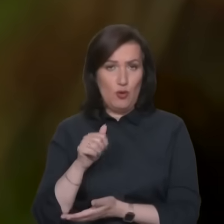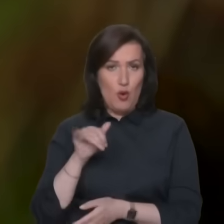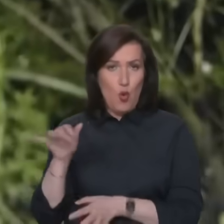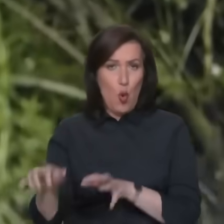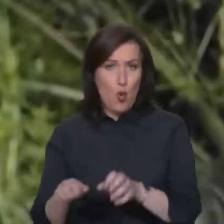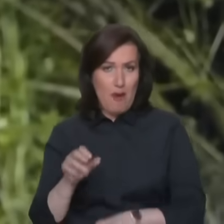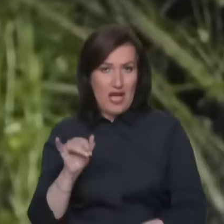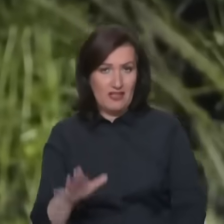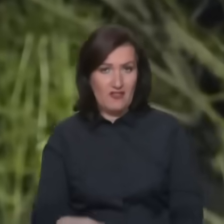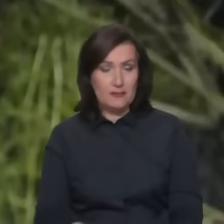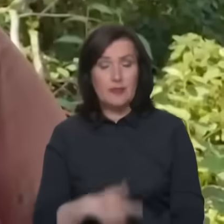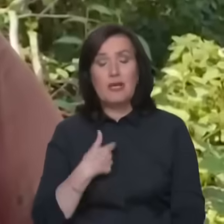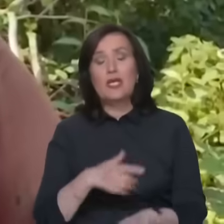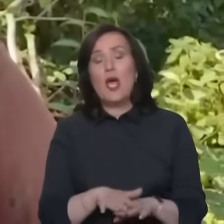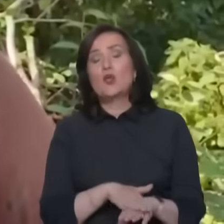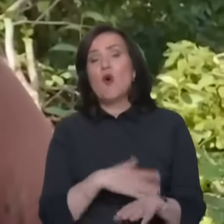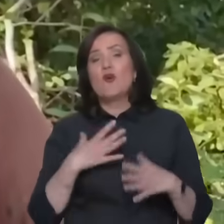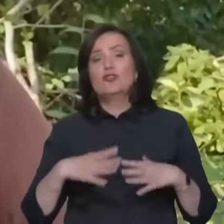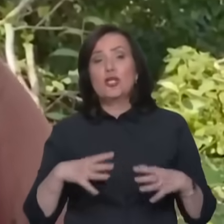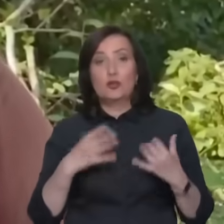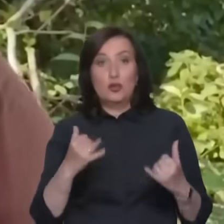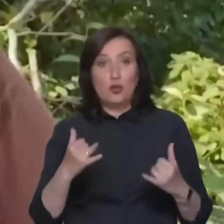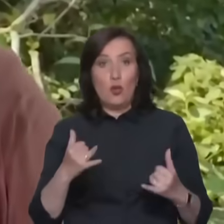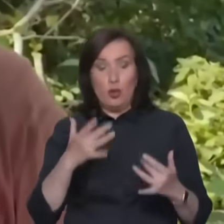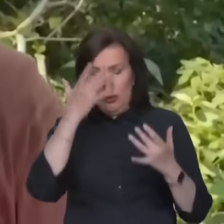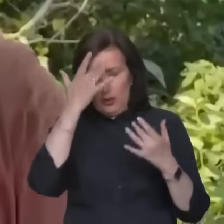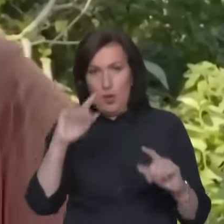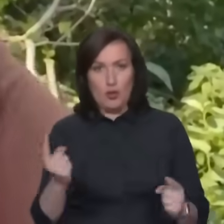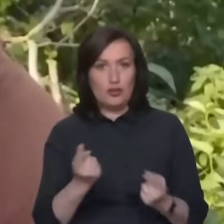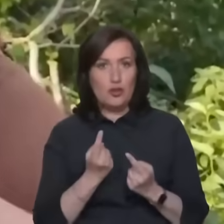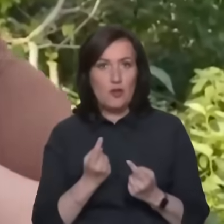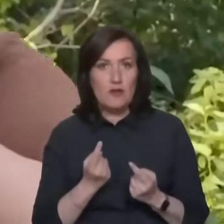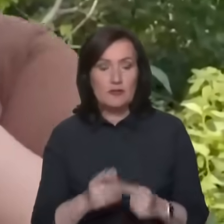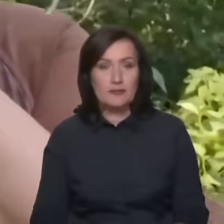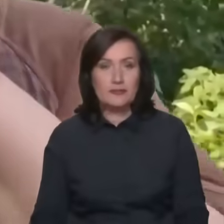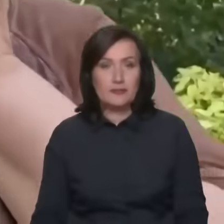окупантів Ми так довго чекали що сьогодні прийшли неочікувано